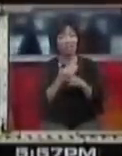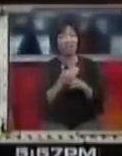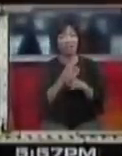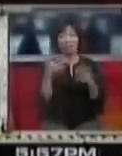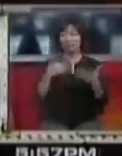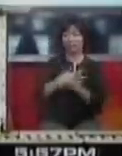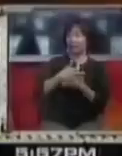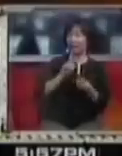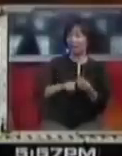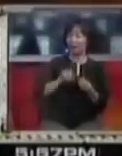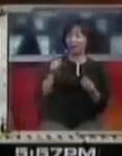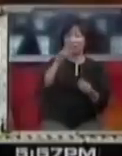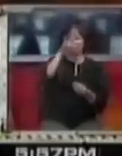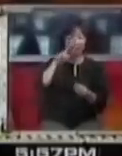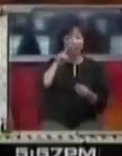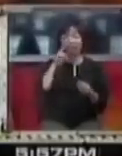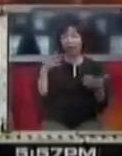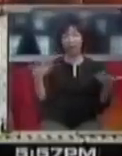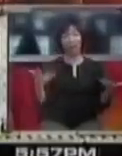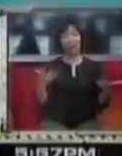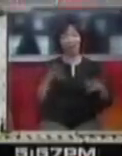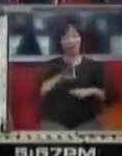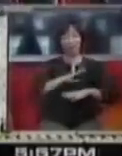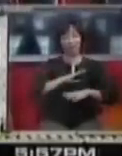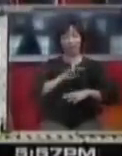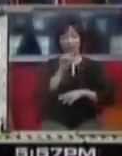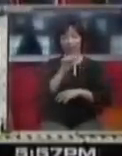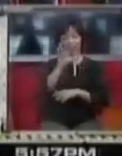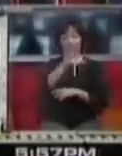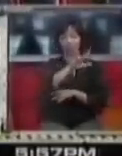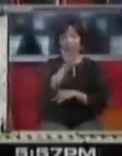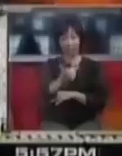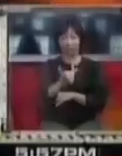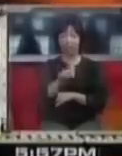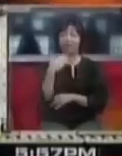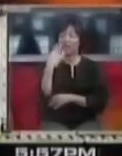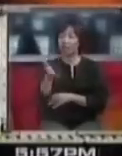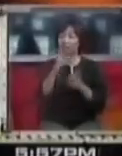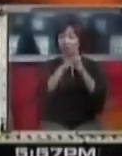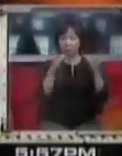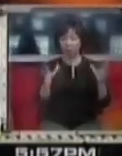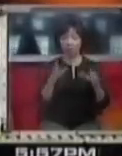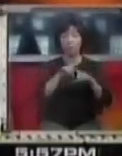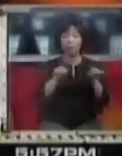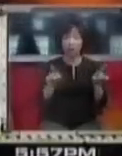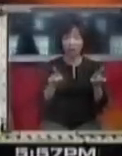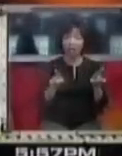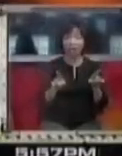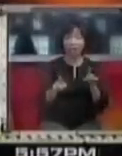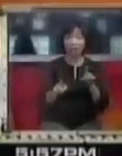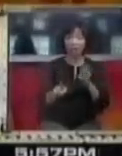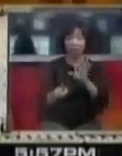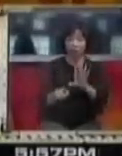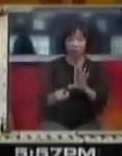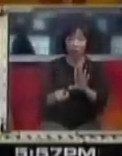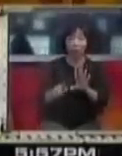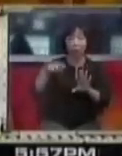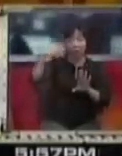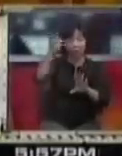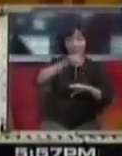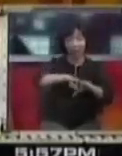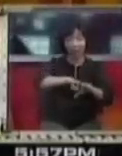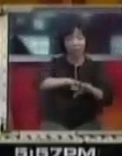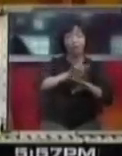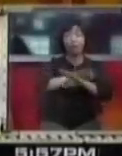ang dati ay takot sa dilim. Sa pamunuan ng Antipolo City, 2 thumbs up po sa inyo. Yun nga lang, sana po sa